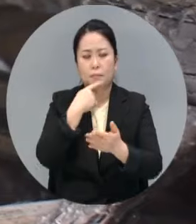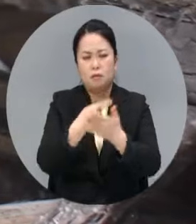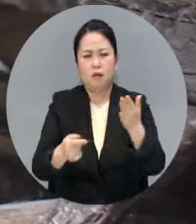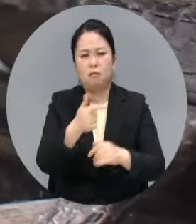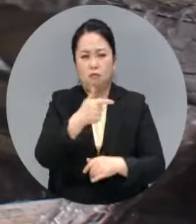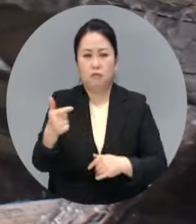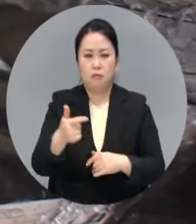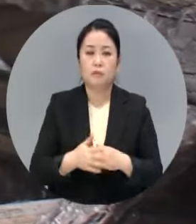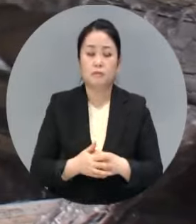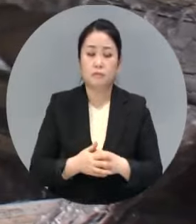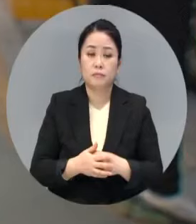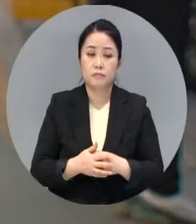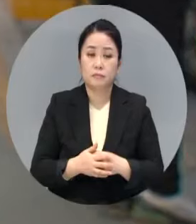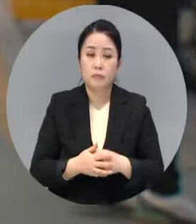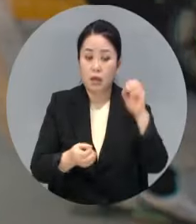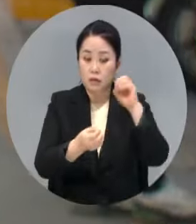추정됩니다.